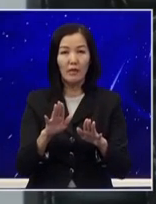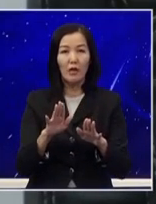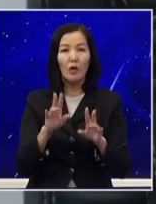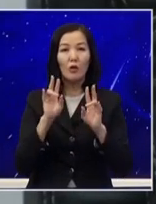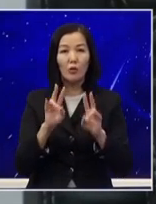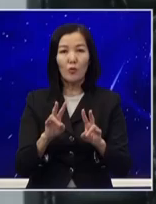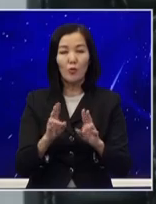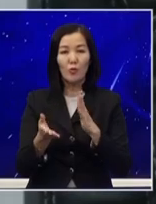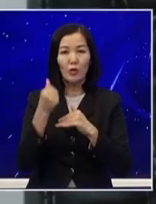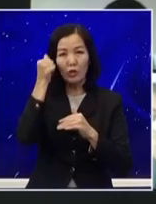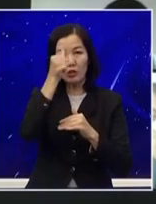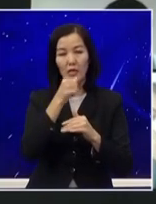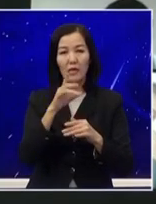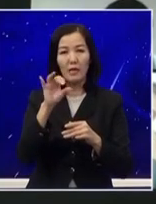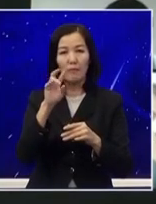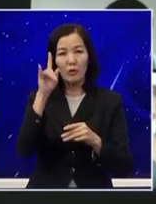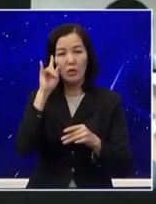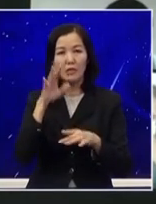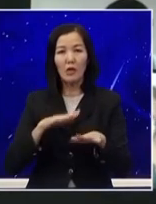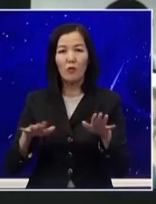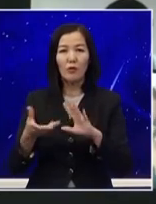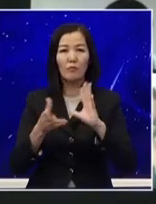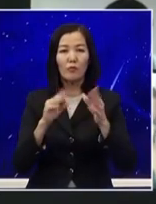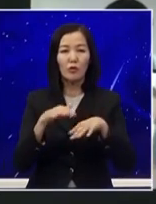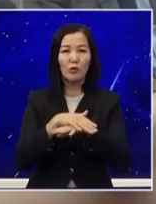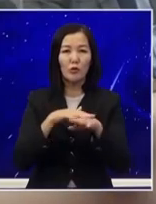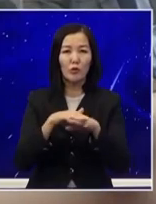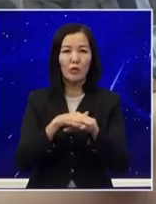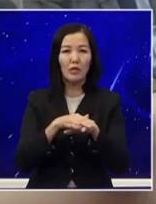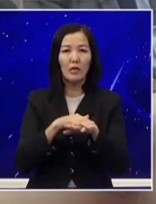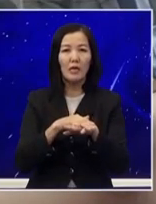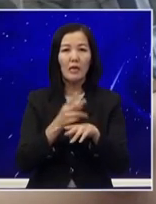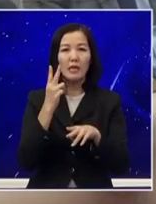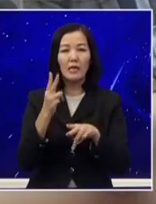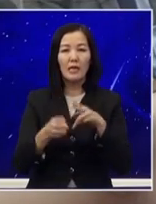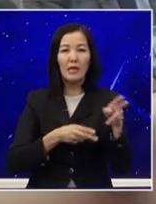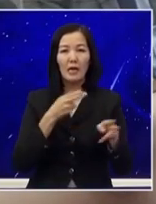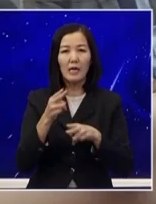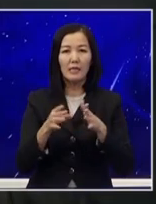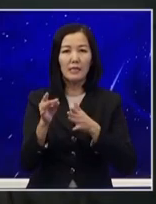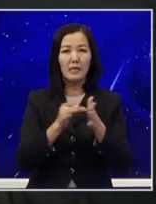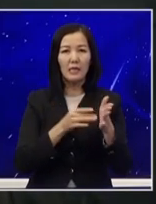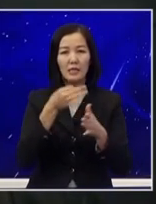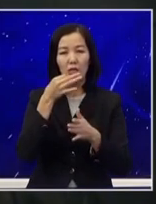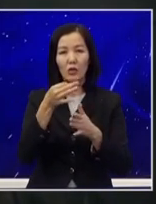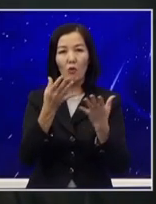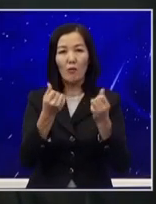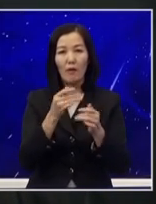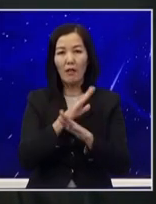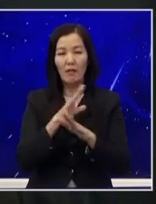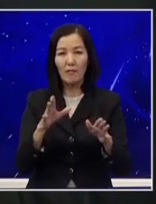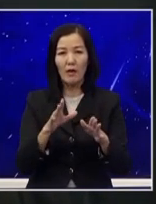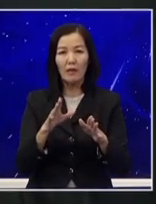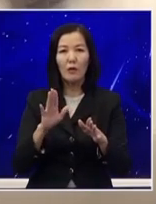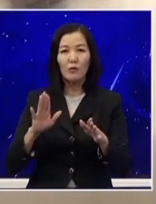алмайды. Айта кетсек, өткен жылы Еңбекшіқазы ауданы бойынша тұрғындар тарапынан түскен екі арыз дер кезінде өз